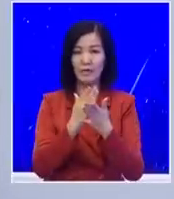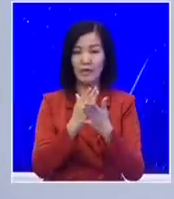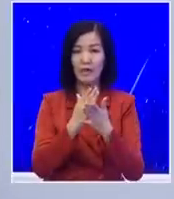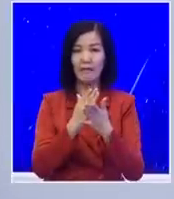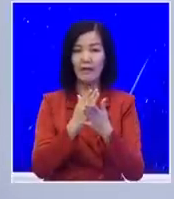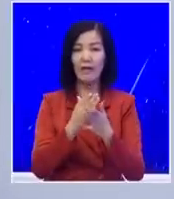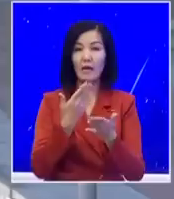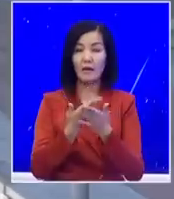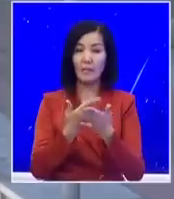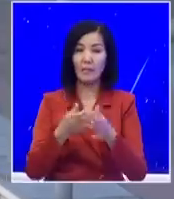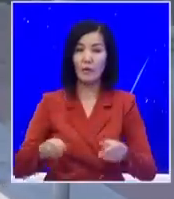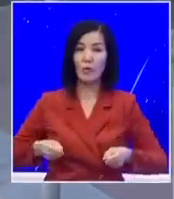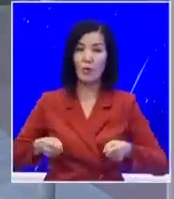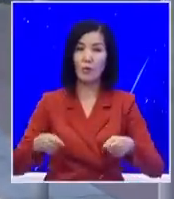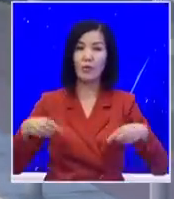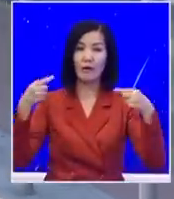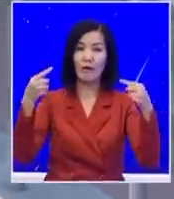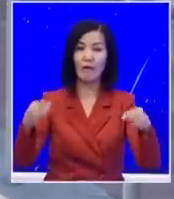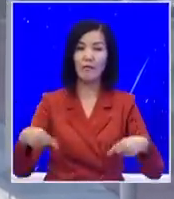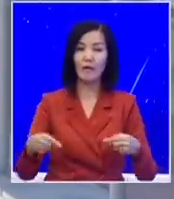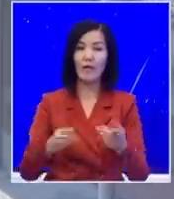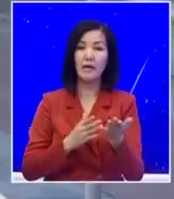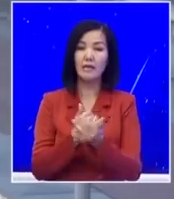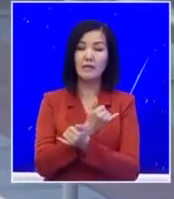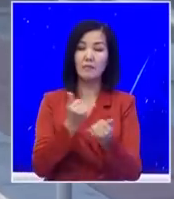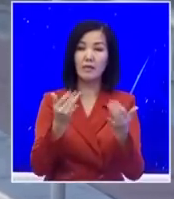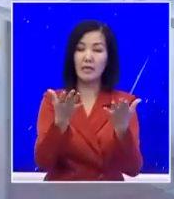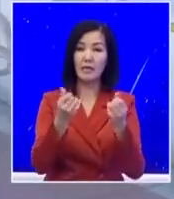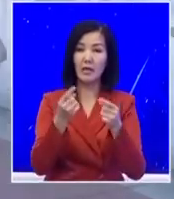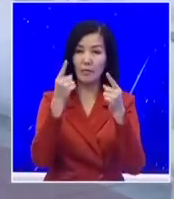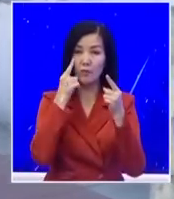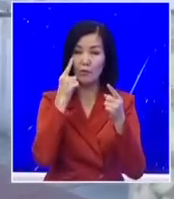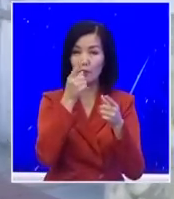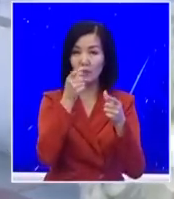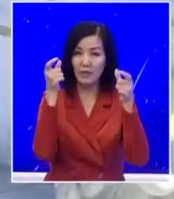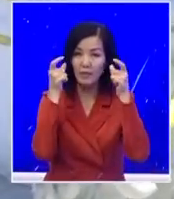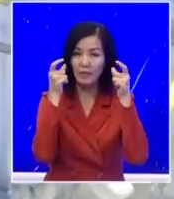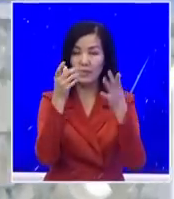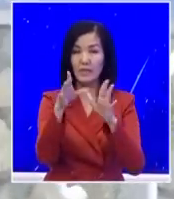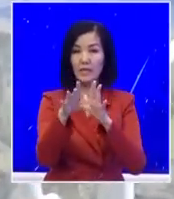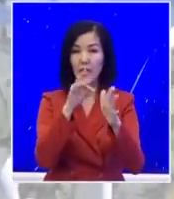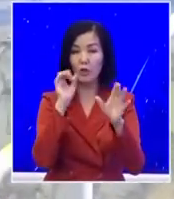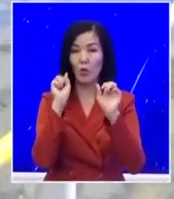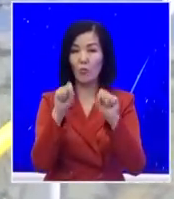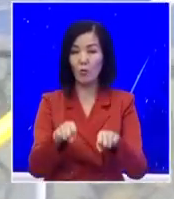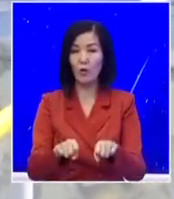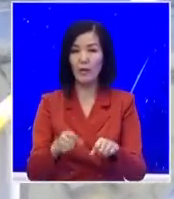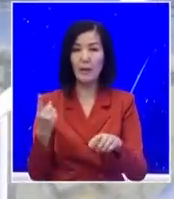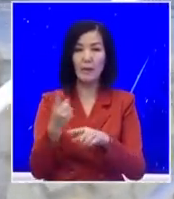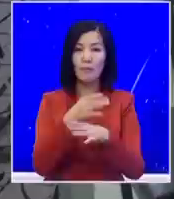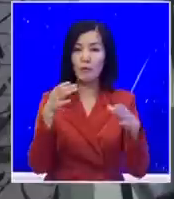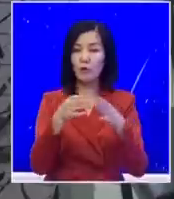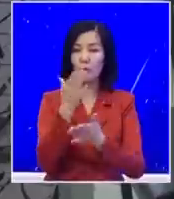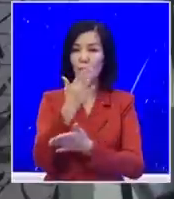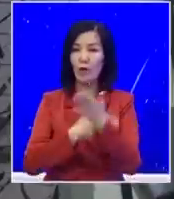арбаға танылғандар өздеріне керекті қызметін алып, көзілдіріктерін таңдай алады. Бірінші топтағы мүгедек ес болған Садақбаевтың айтуынша, өткен жылы